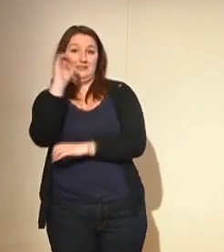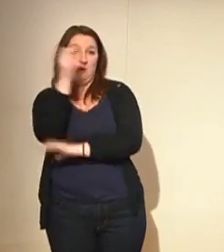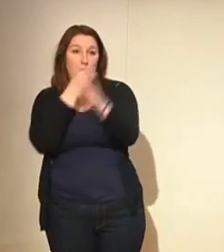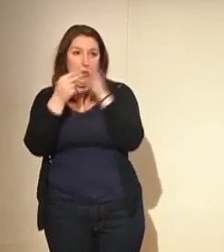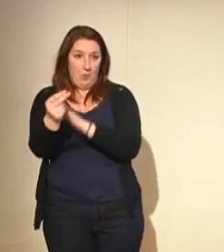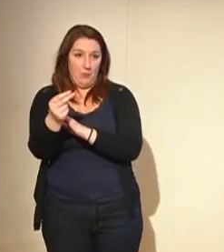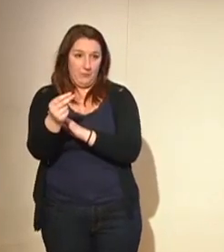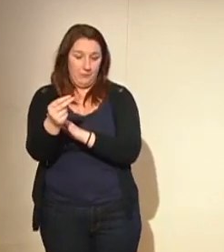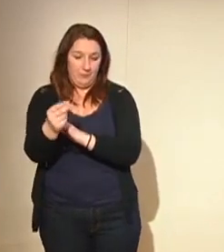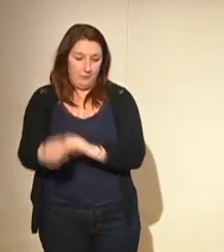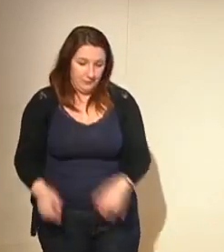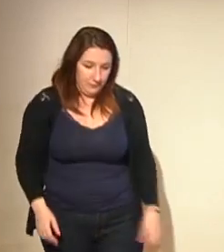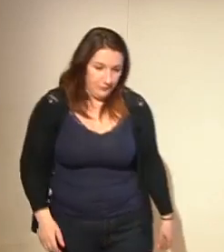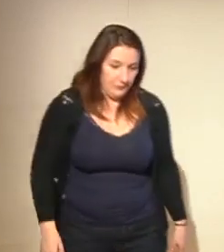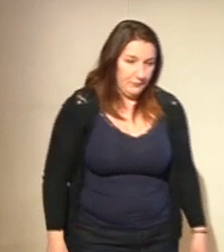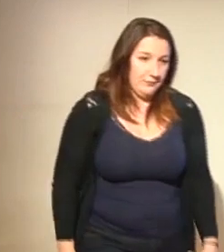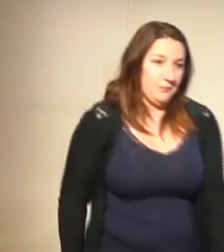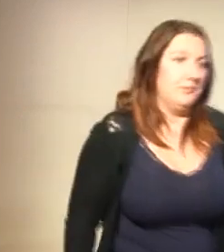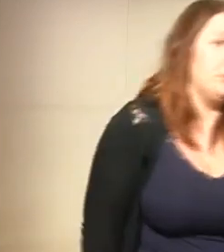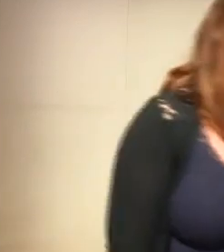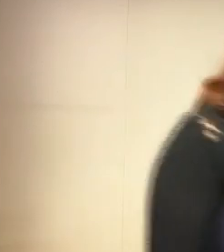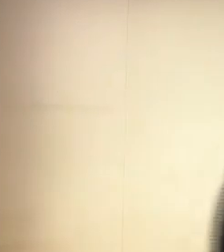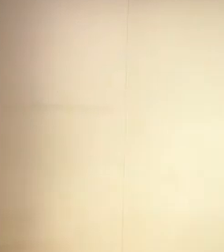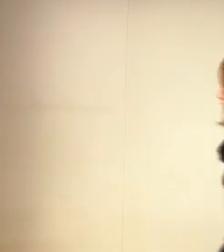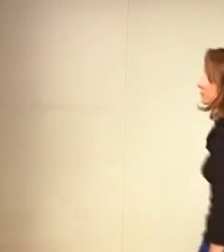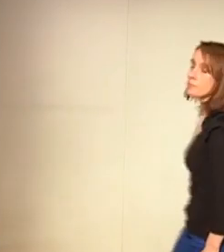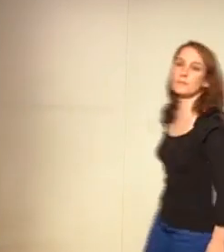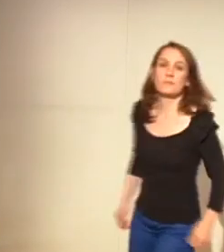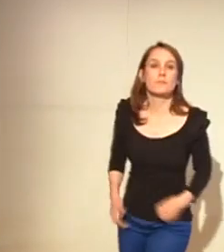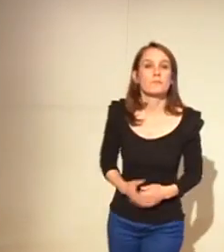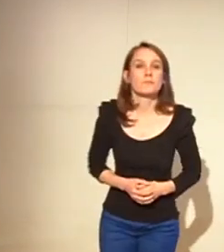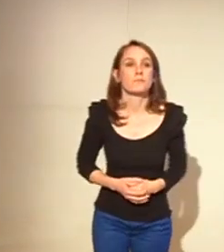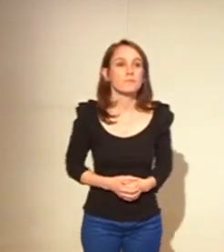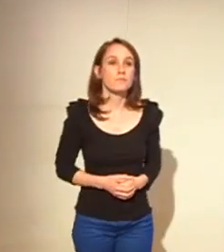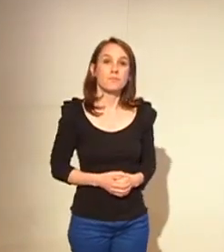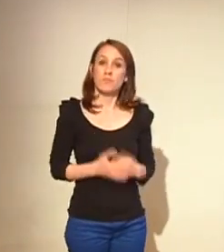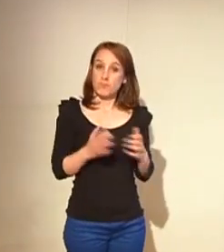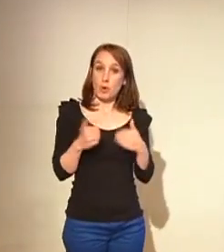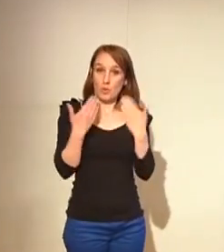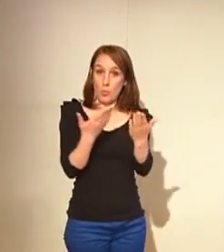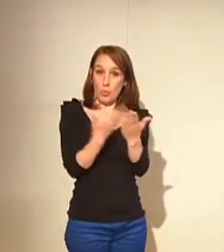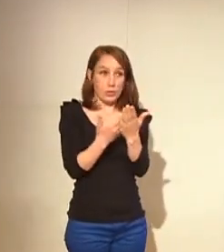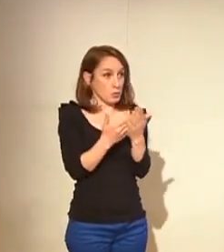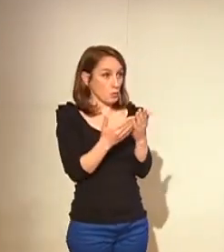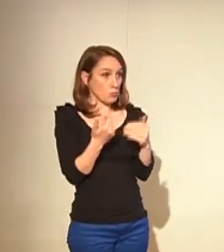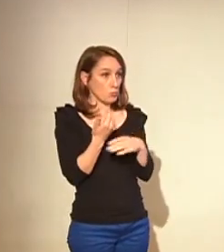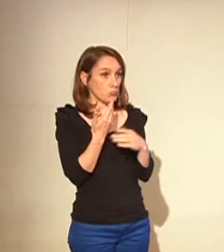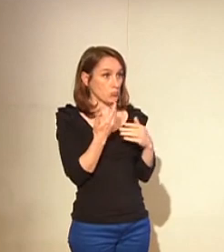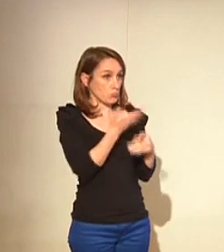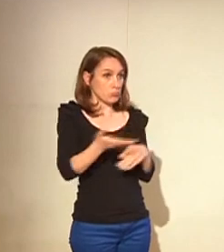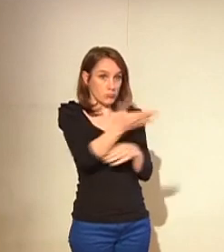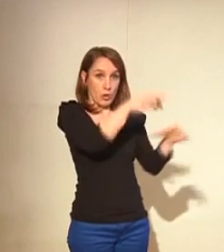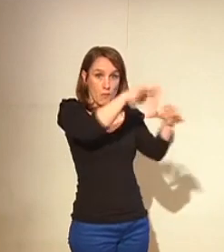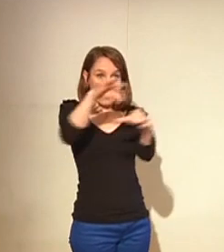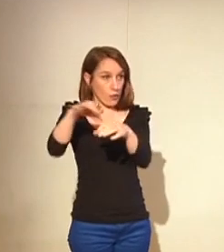0 €. donc je soumets cette proposition au vote donc